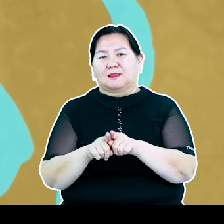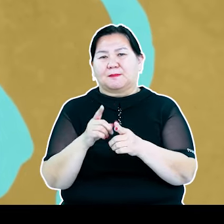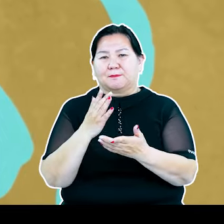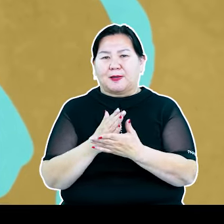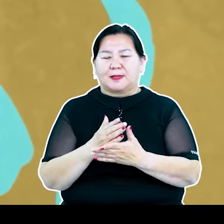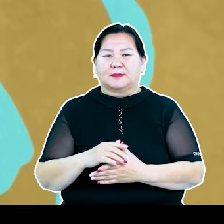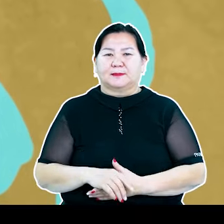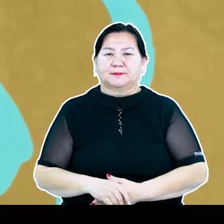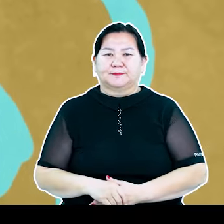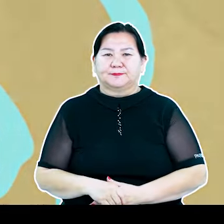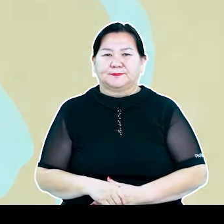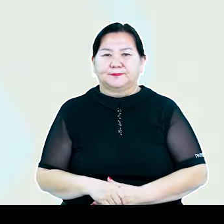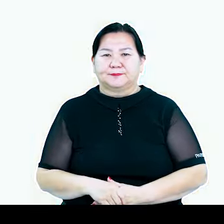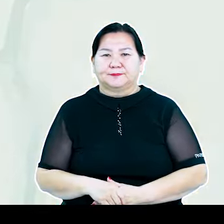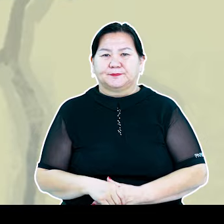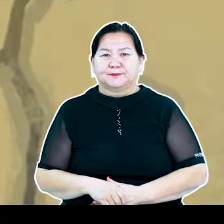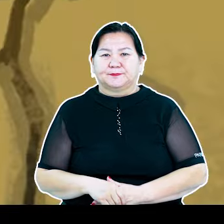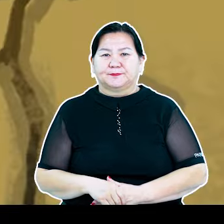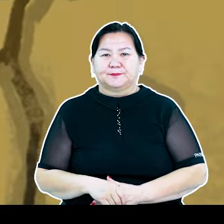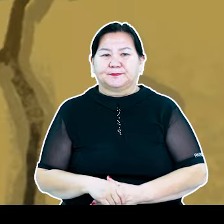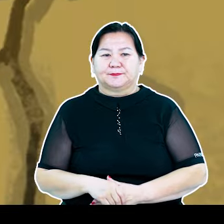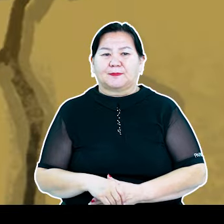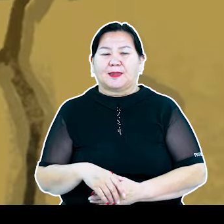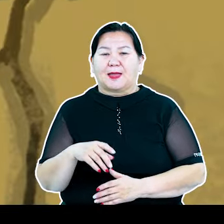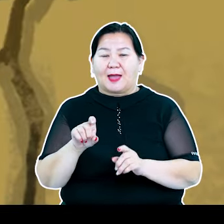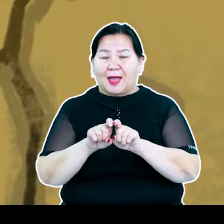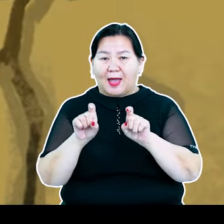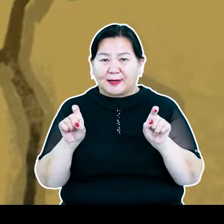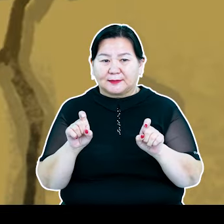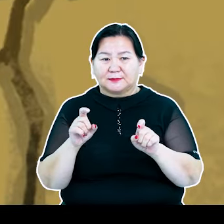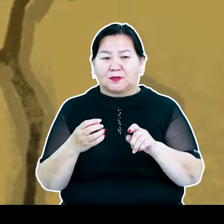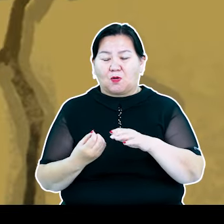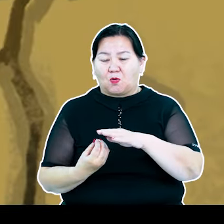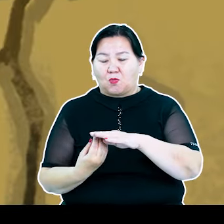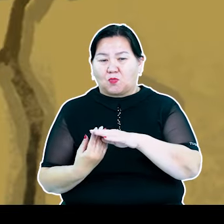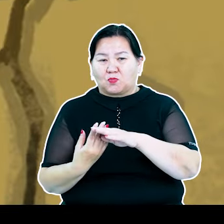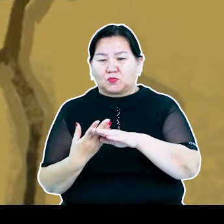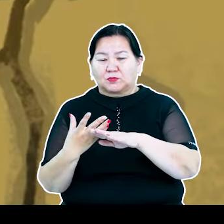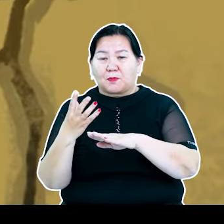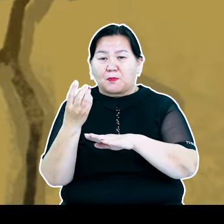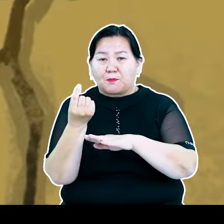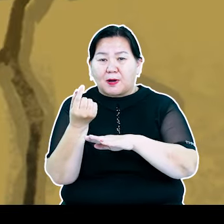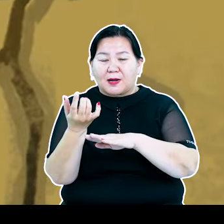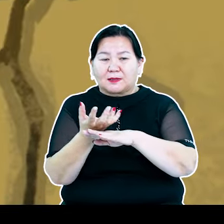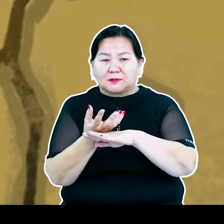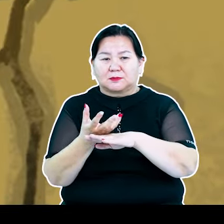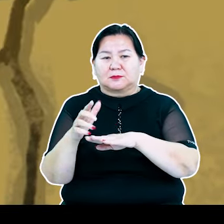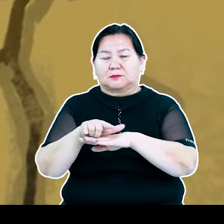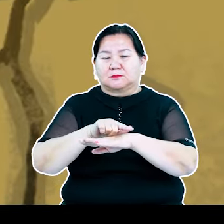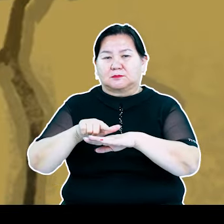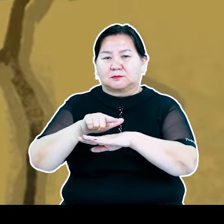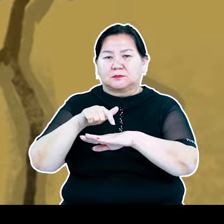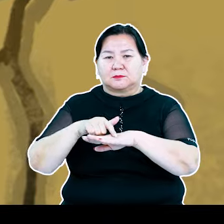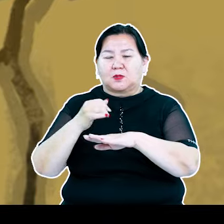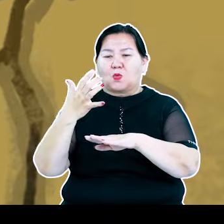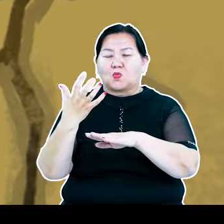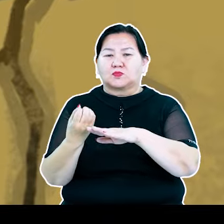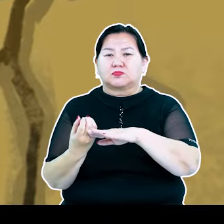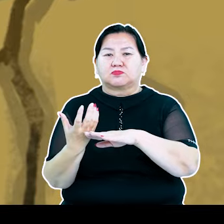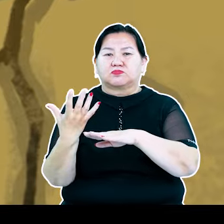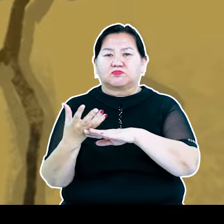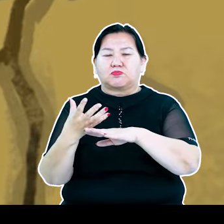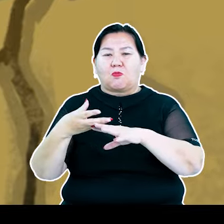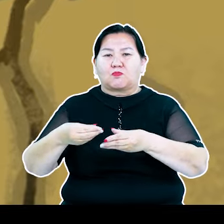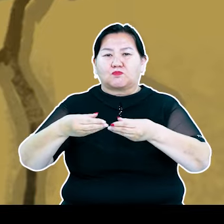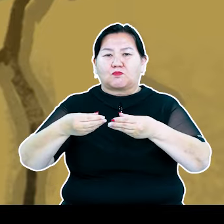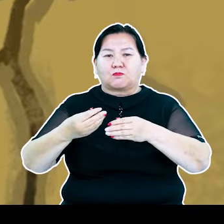тул усыг хөрсөн сайн шингээж нөөцөлдөг. Харин өвс ургамал багтай хөрсөн хатуу нэгт байдаг тул усыг хөрсөн